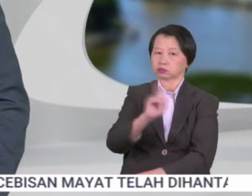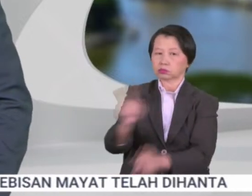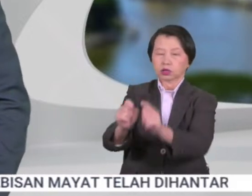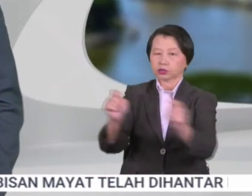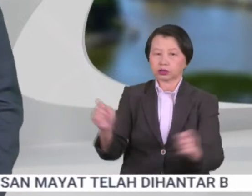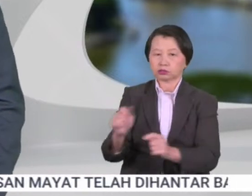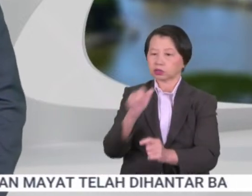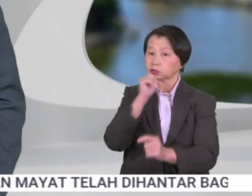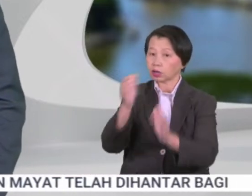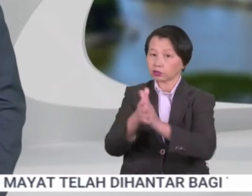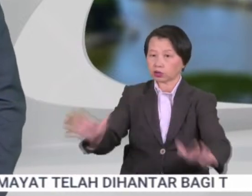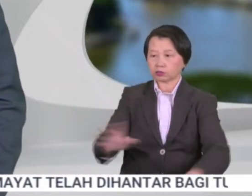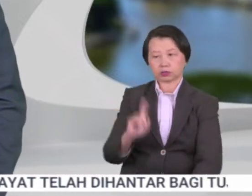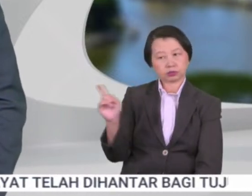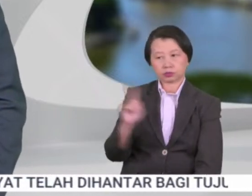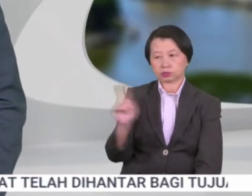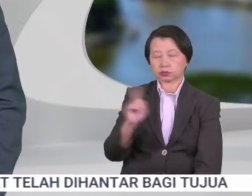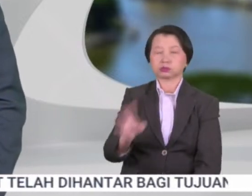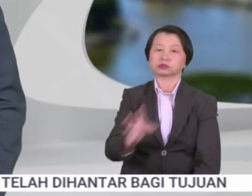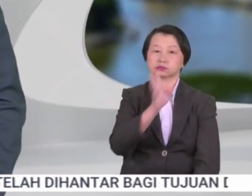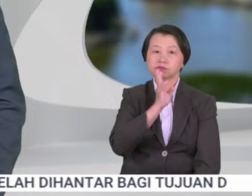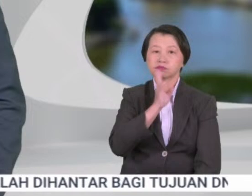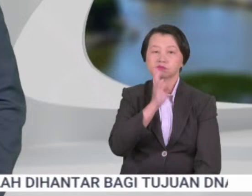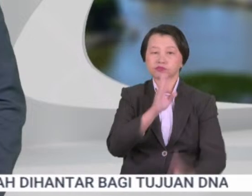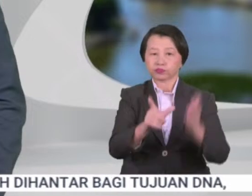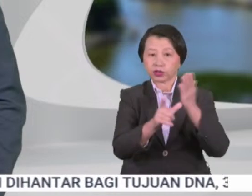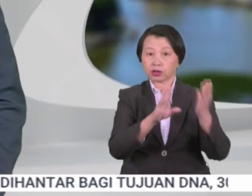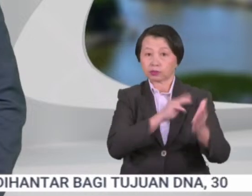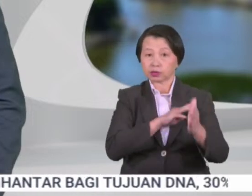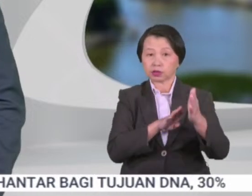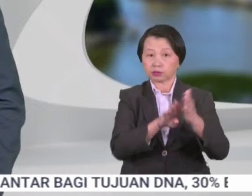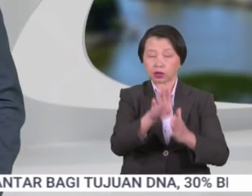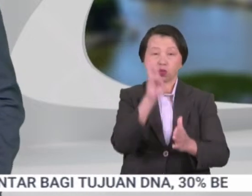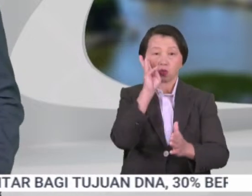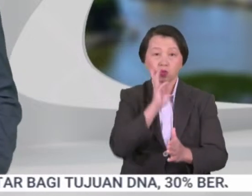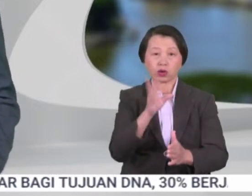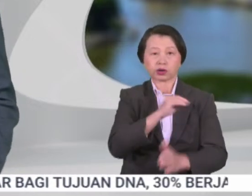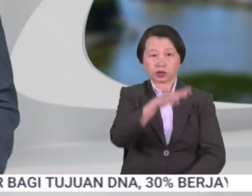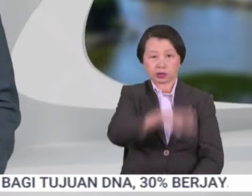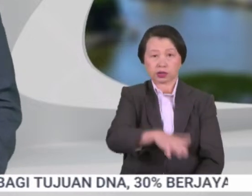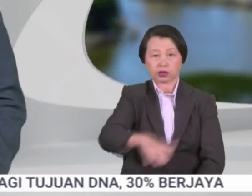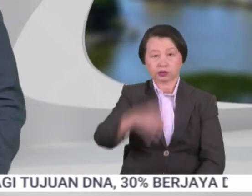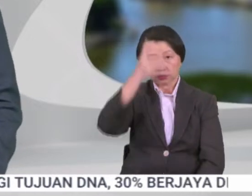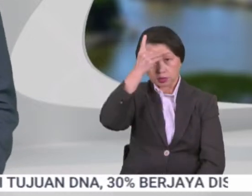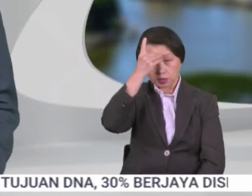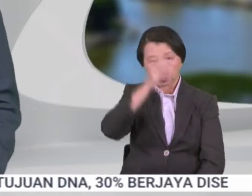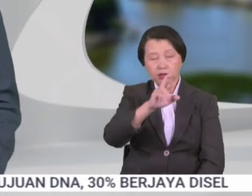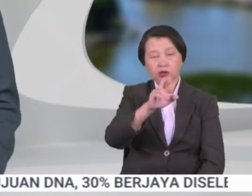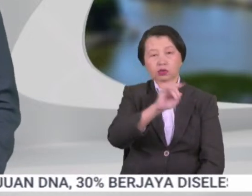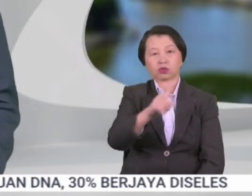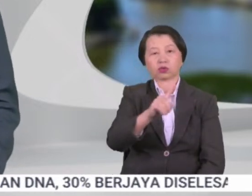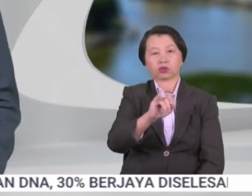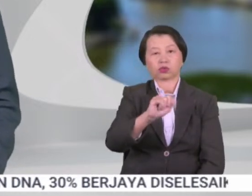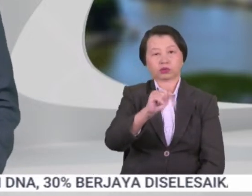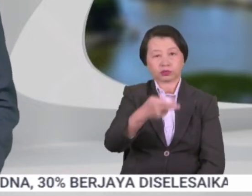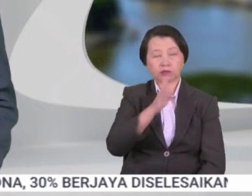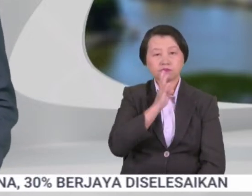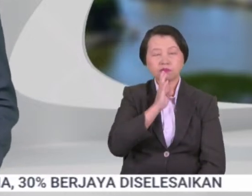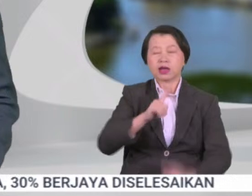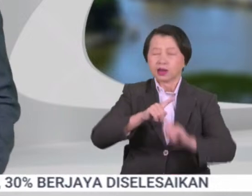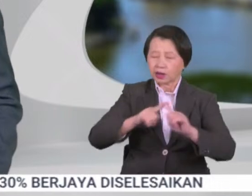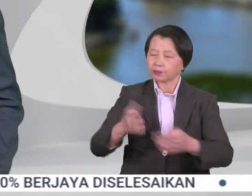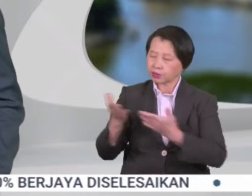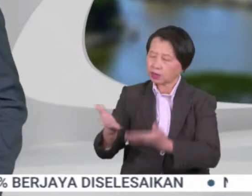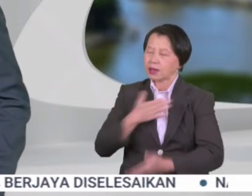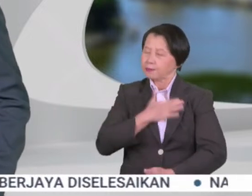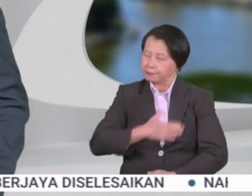tempat yang tidak selamat menyatakan demikian timbalan menteri pembangunan wanita dan kanak-kanak datuk Rose Yunus berkata sebaliknya